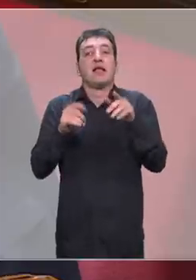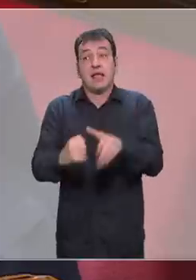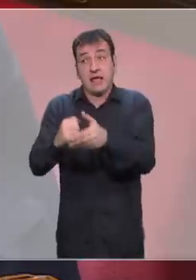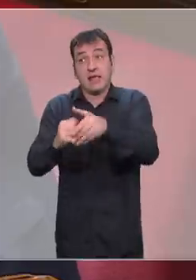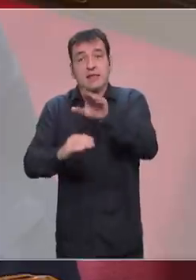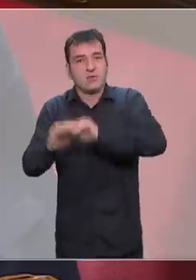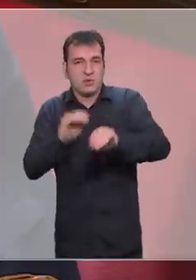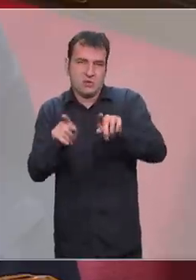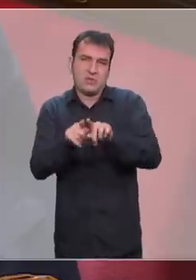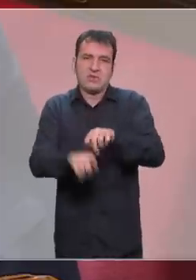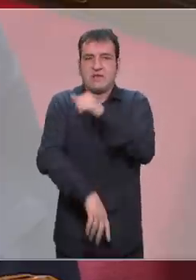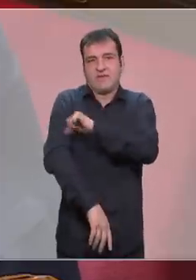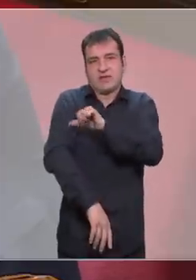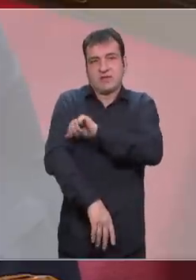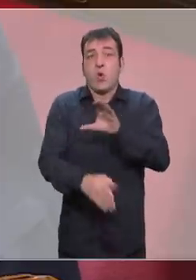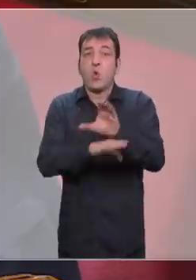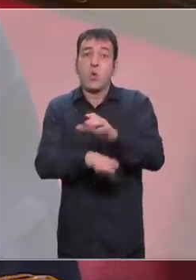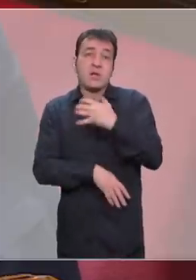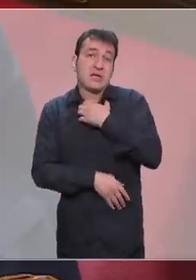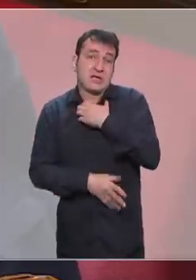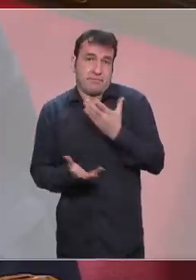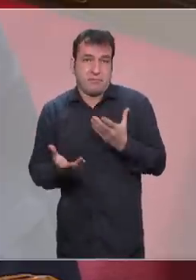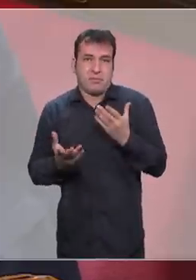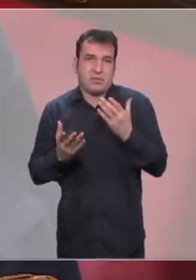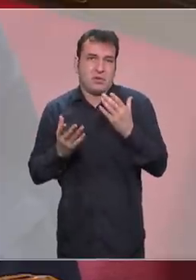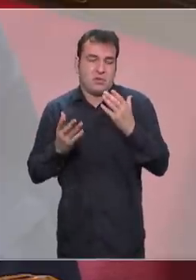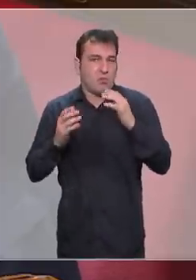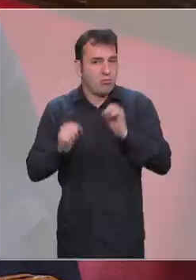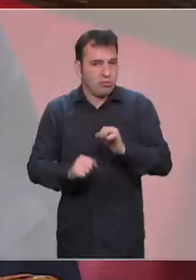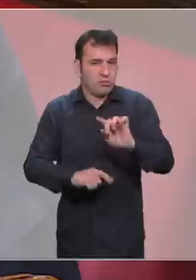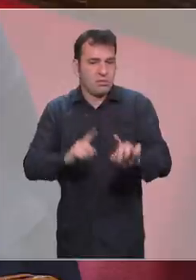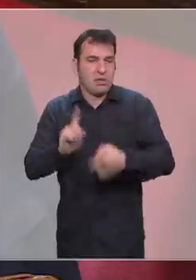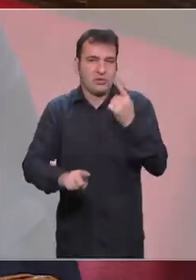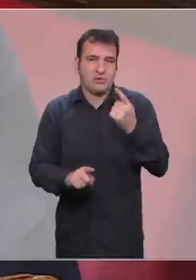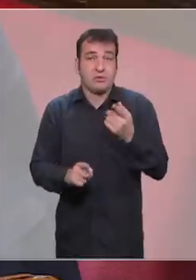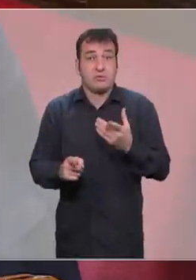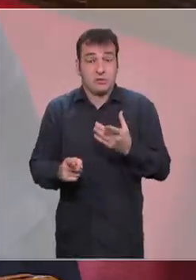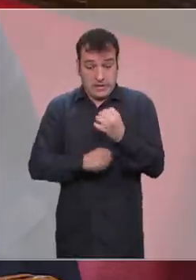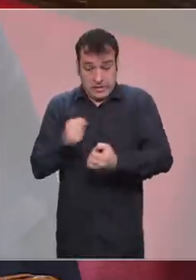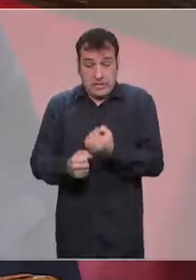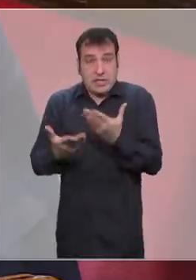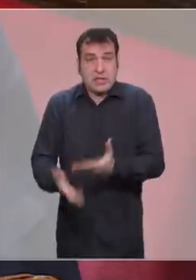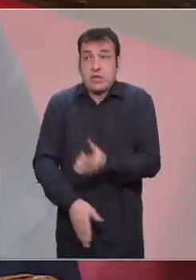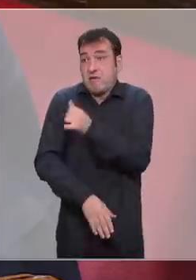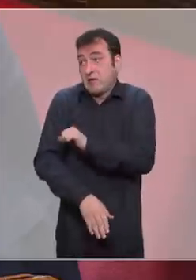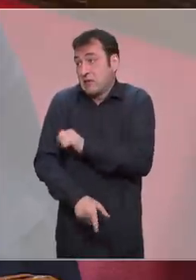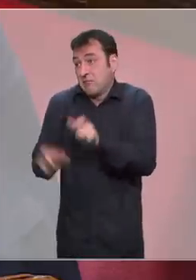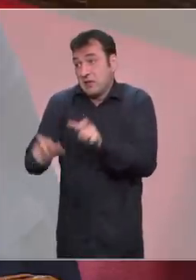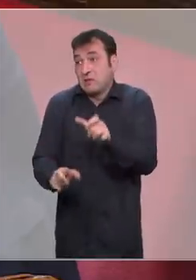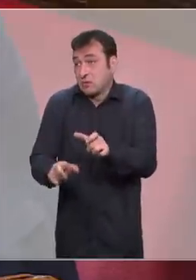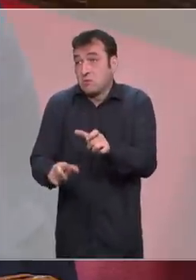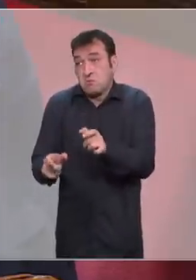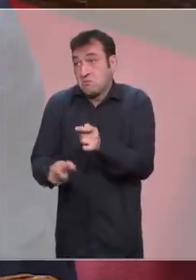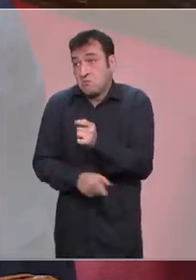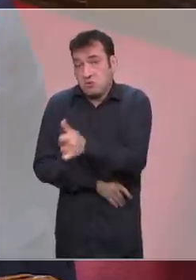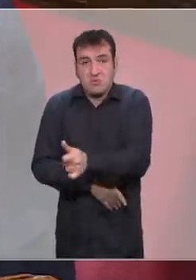La vaccination contre la grippe, qui peut être déterminante et qui est malheureusement très basse cette année. Et la vaccination contre le